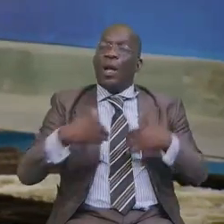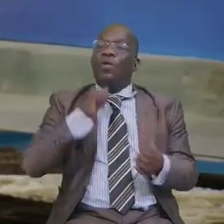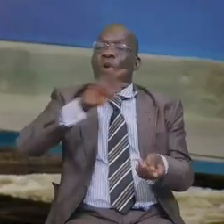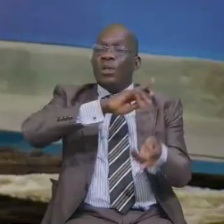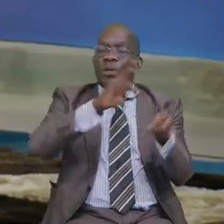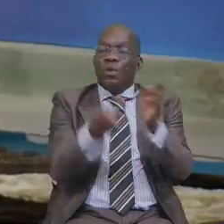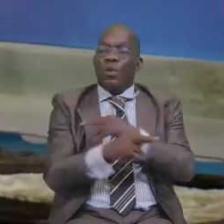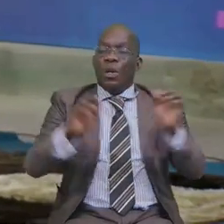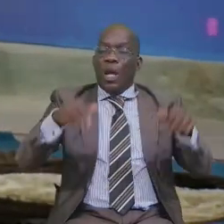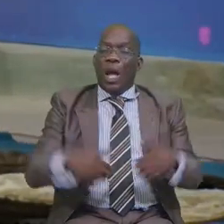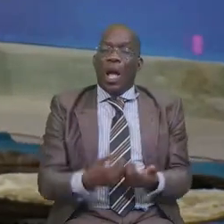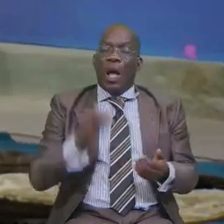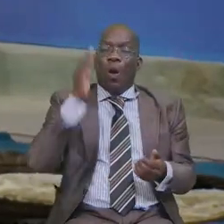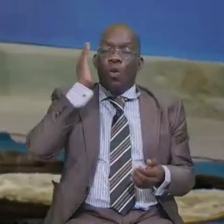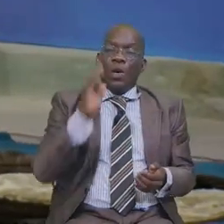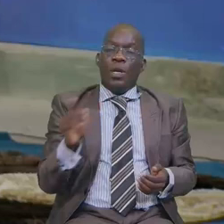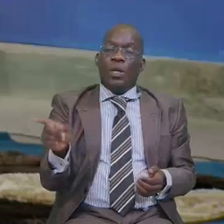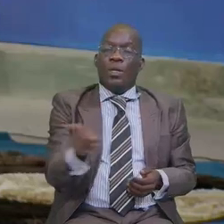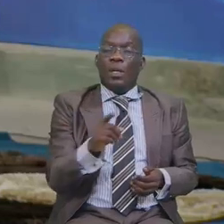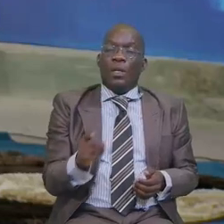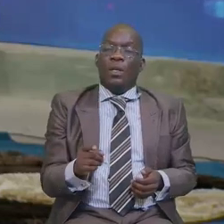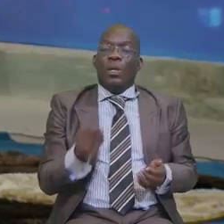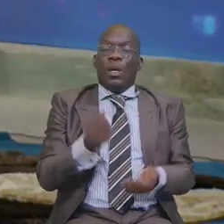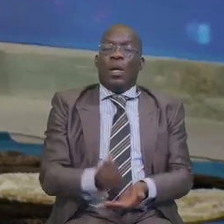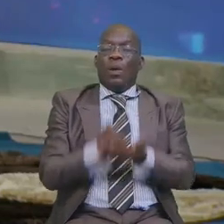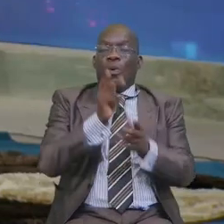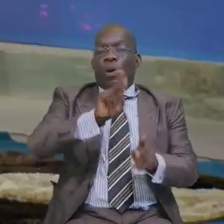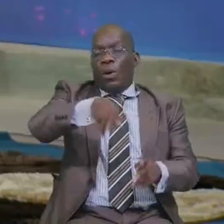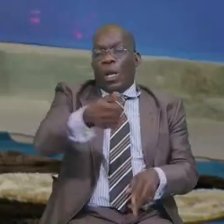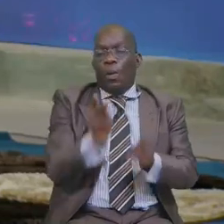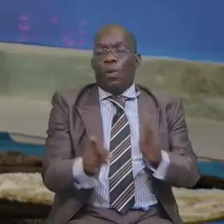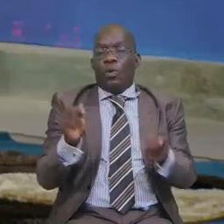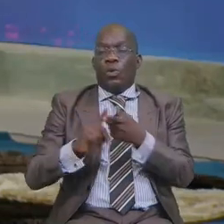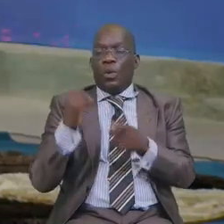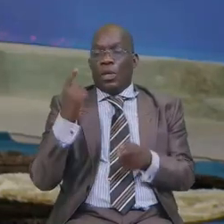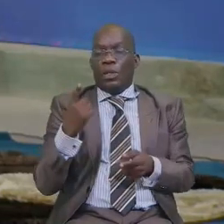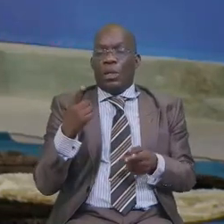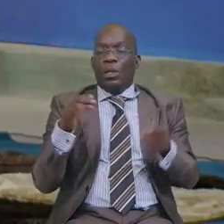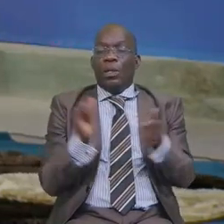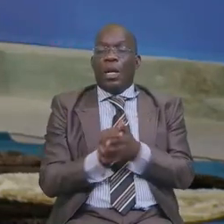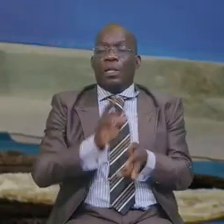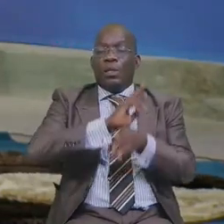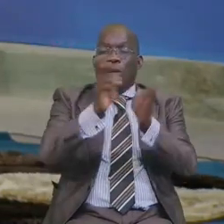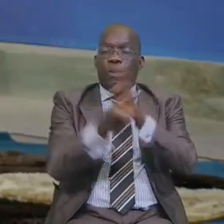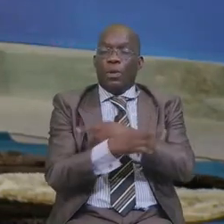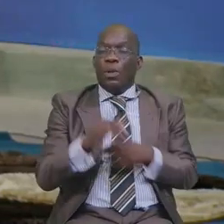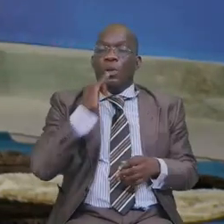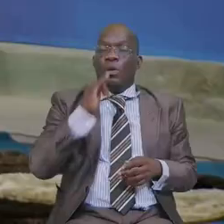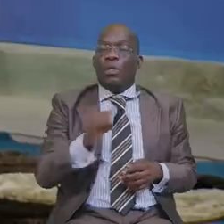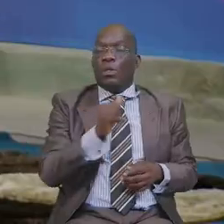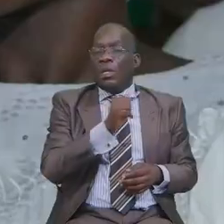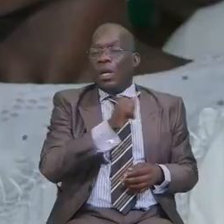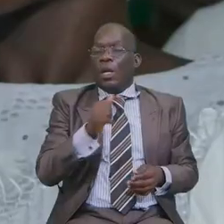repentis, comment vont-ils aider les autres à comprendre que la repentance est